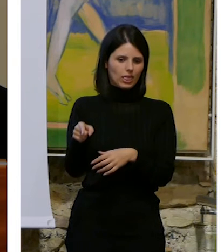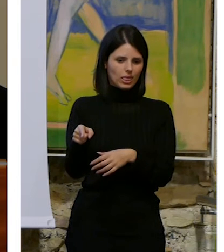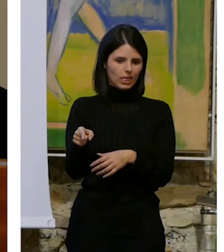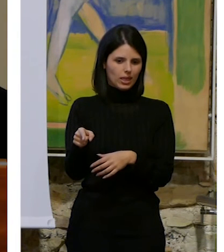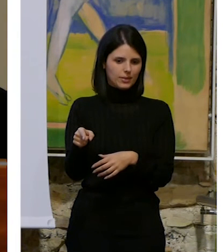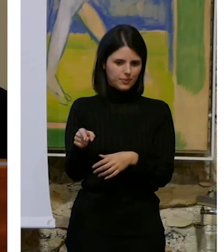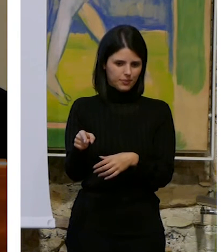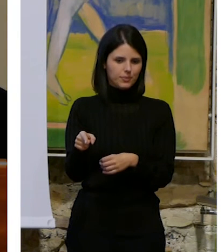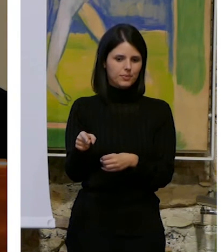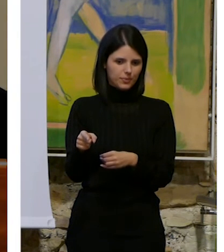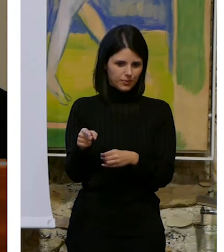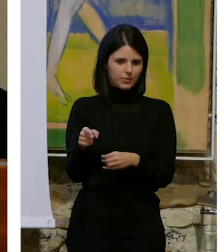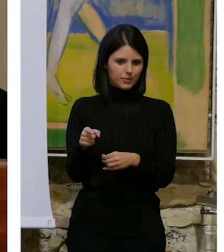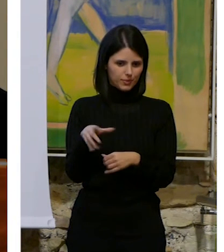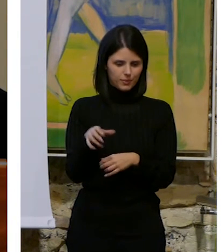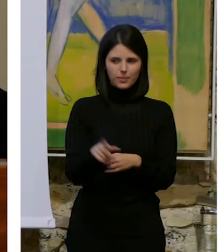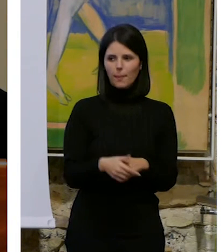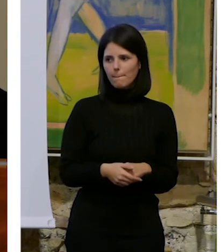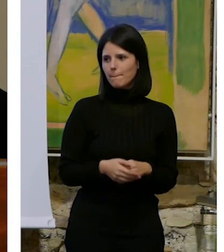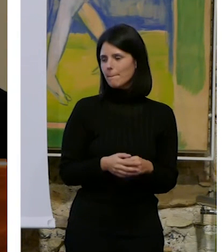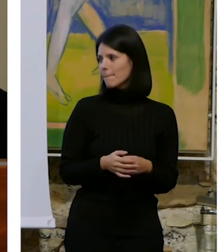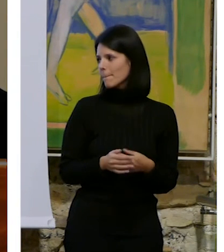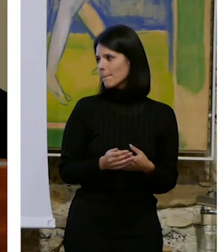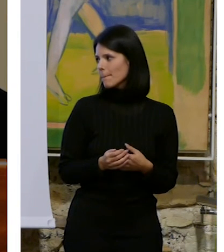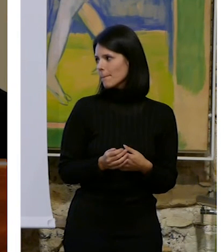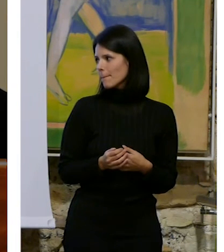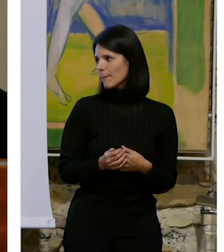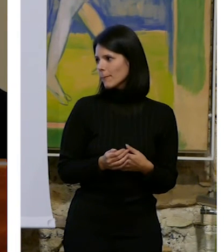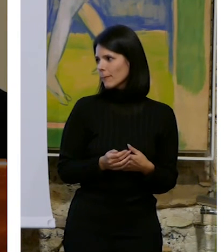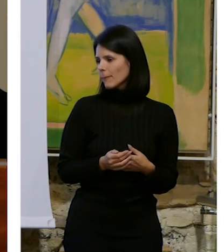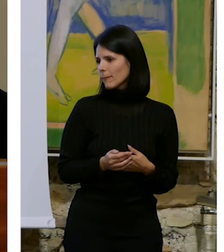oggi, no? Allora,